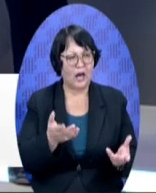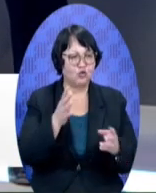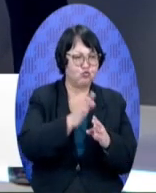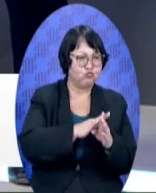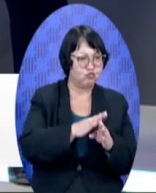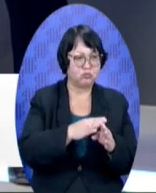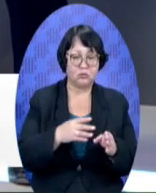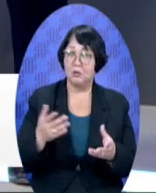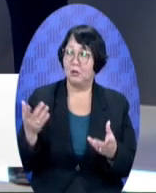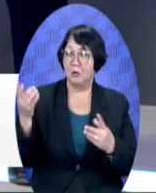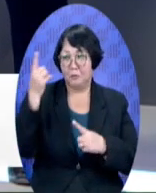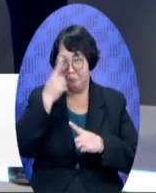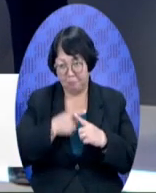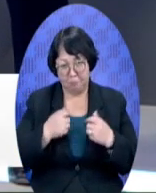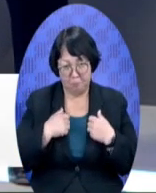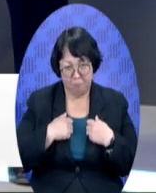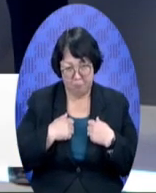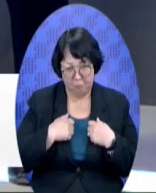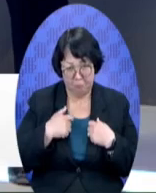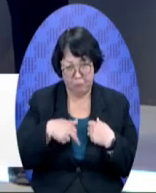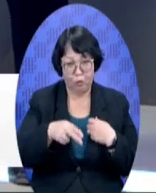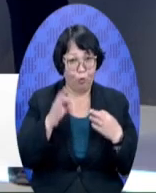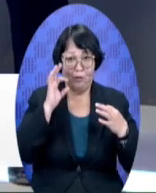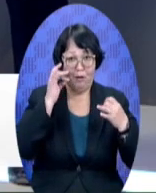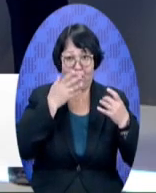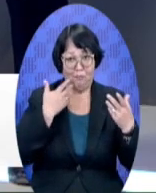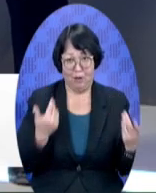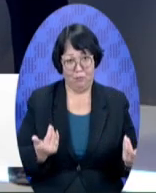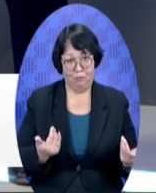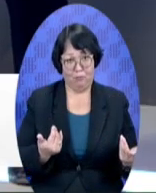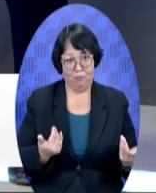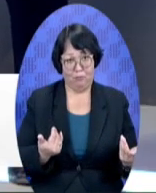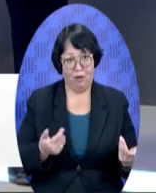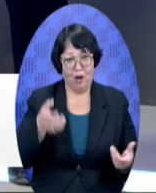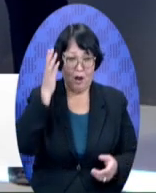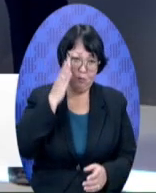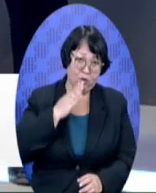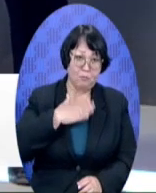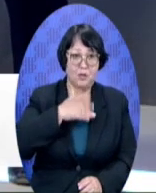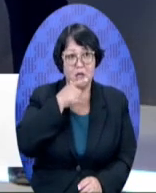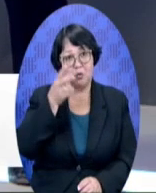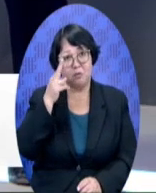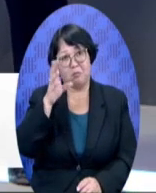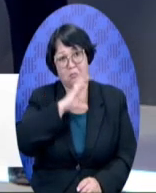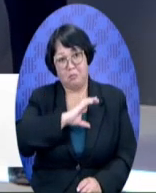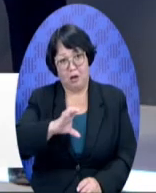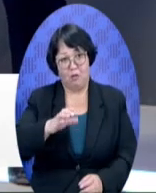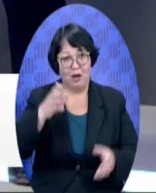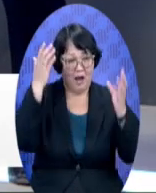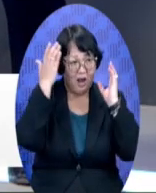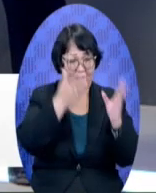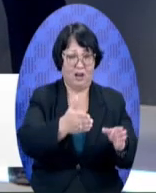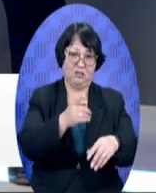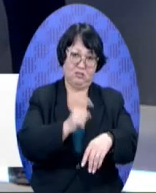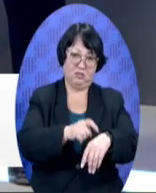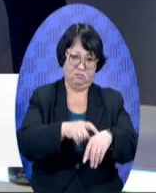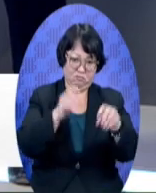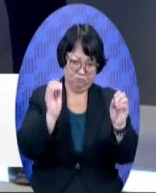ямар нэг дүрм журмгүй байна гэсэн үг. Энд эцэг эхчүүд болоод эрүүл мэндийн байгууллага, боловсролын байгууллага анхаарал